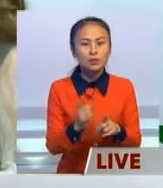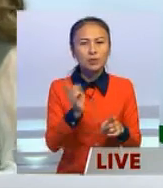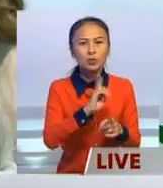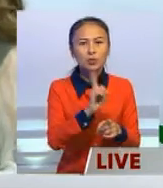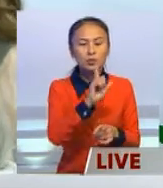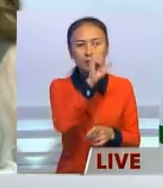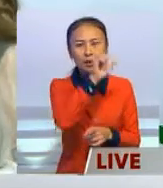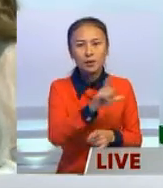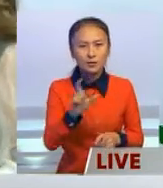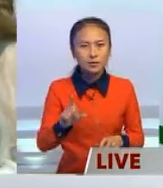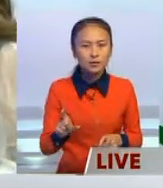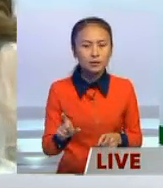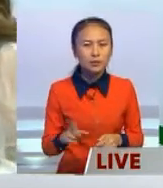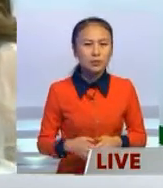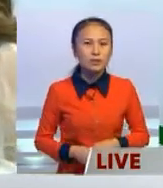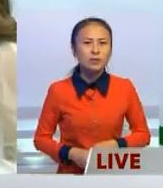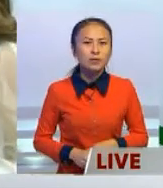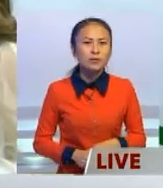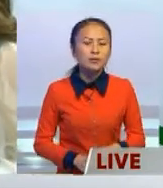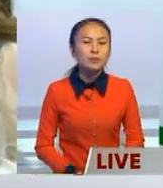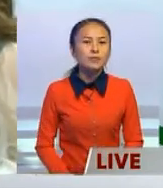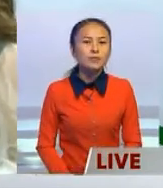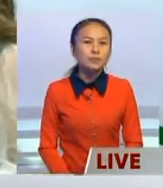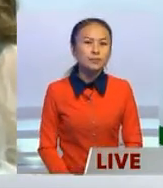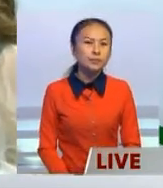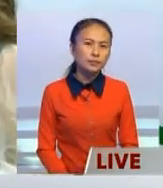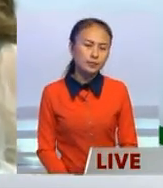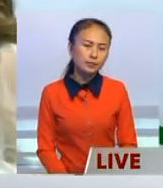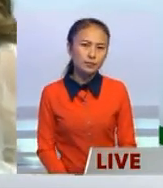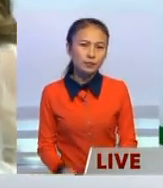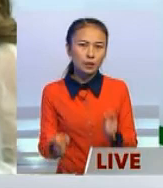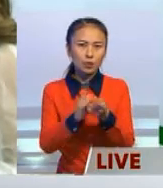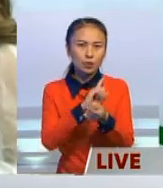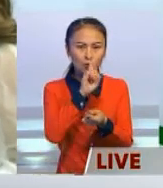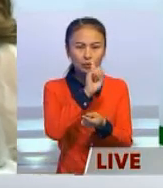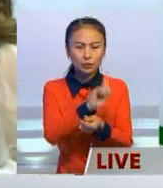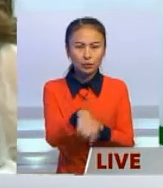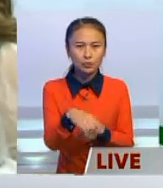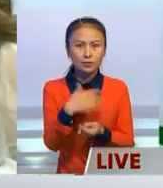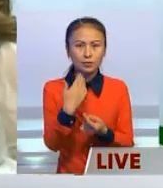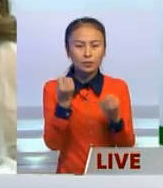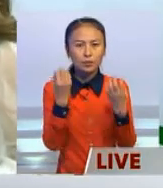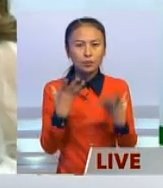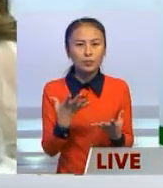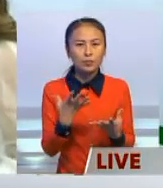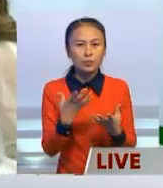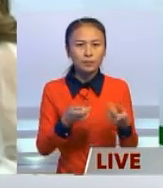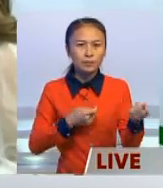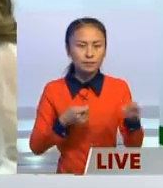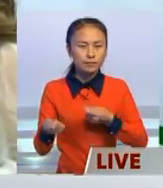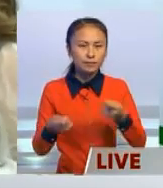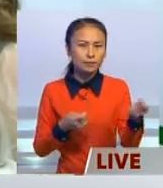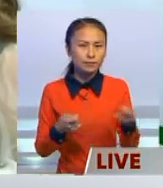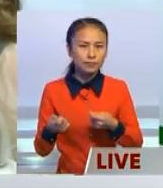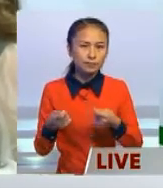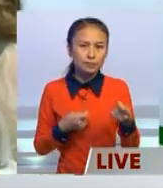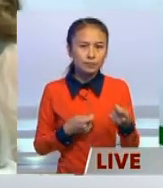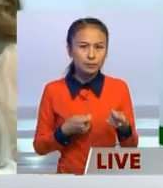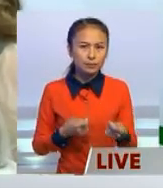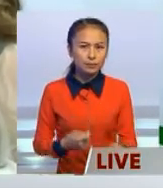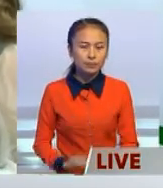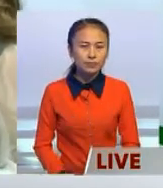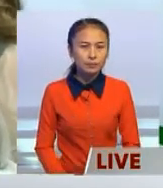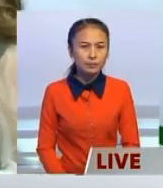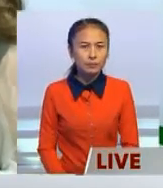күйінде сіздің өміріңізге бірден өзгертпейтіндігін, оларды тек қана пайдаланып білсеңіз өзгертетіндігін айту